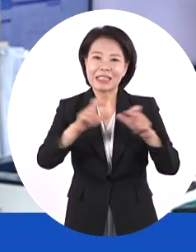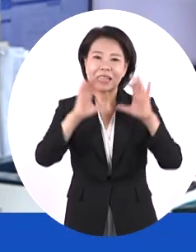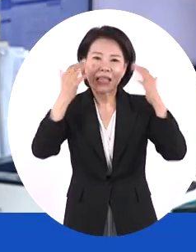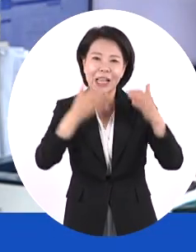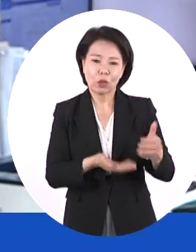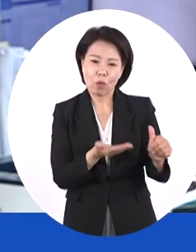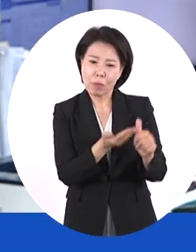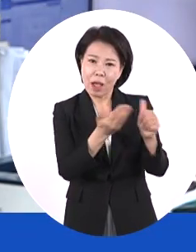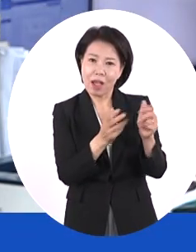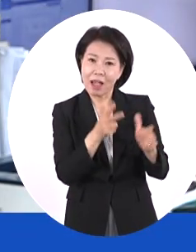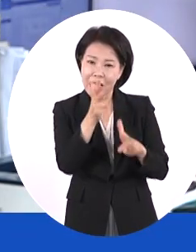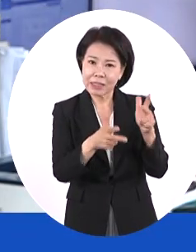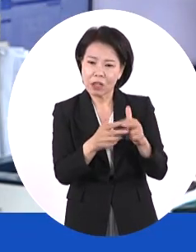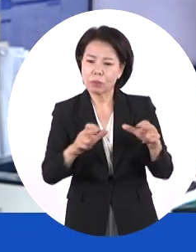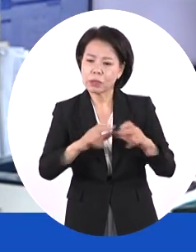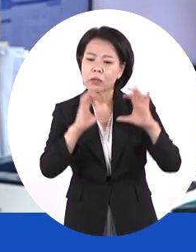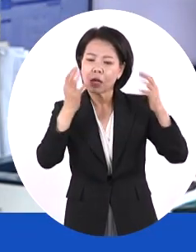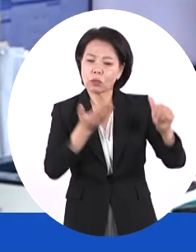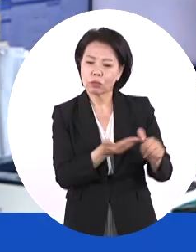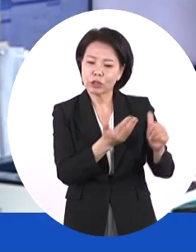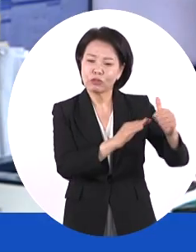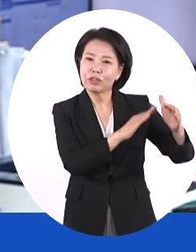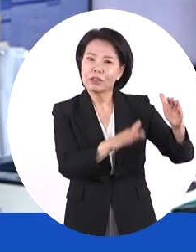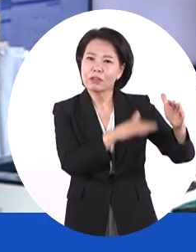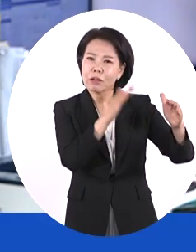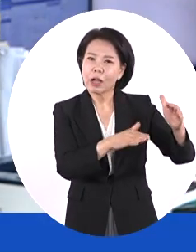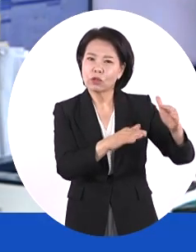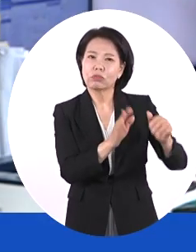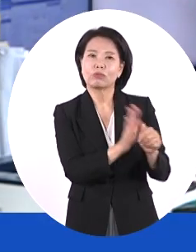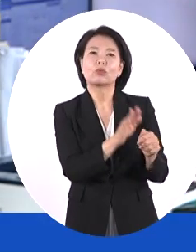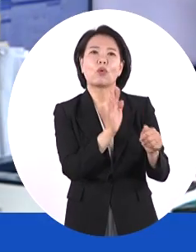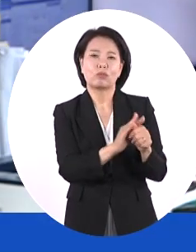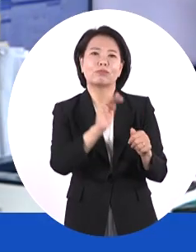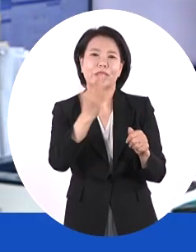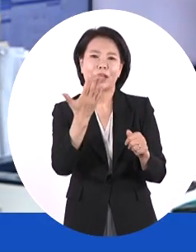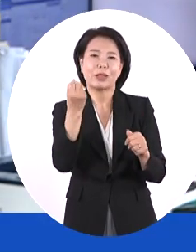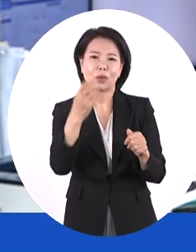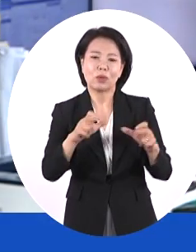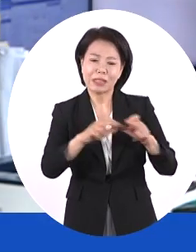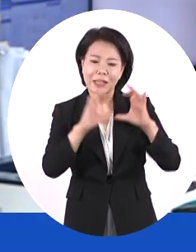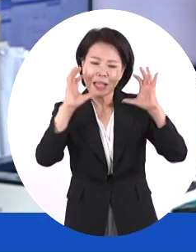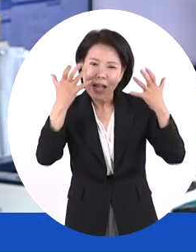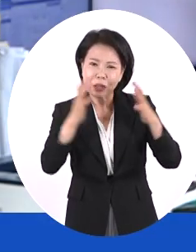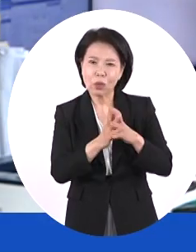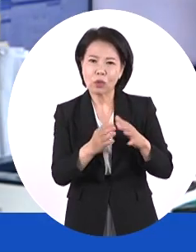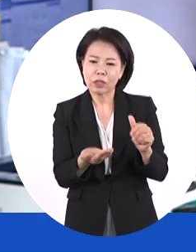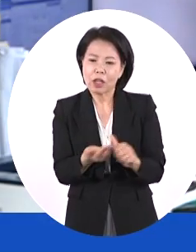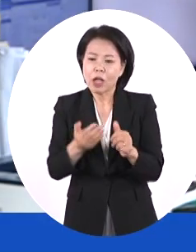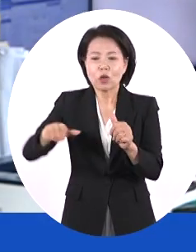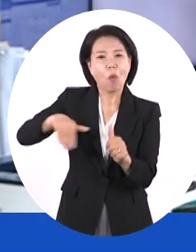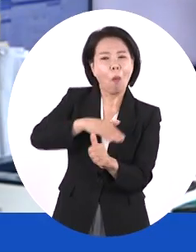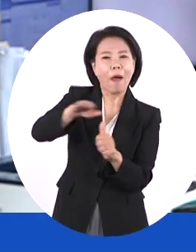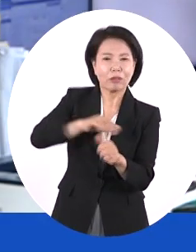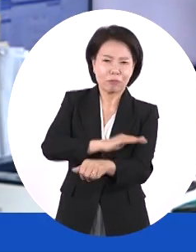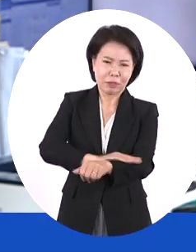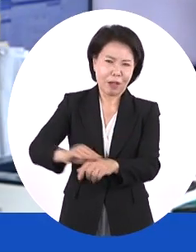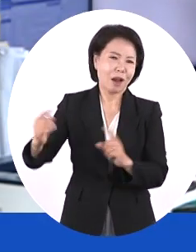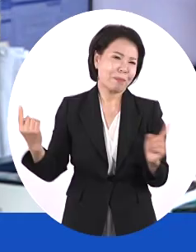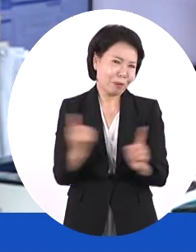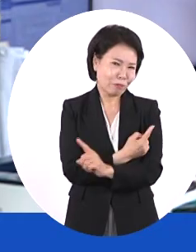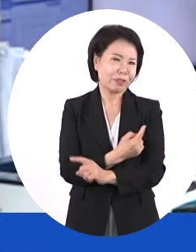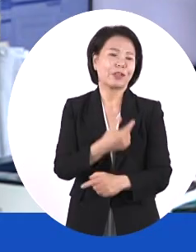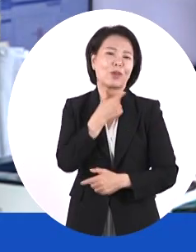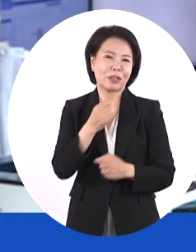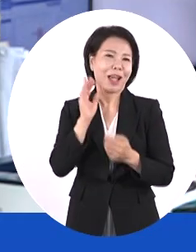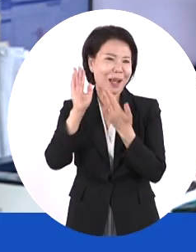가족 양육 지원 사업을 통해 장애아동을 키우는 가정에 실질적인 도움이 되고 장애아동 가정의 양육 환경이